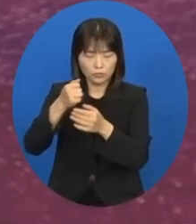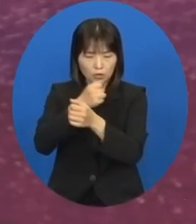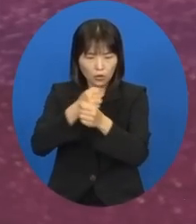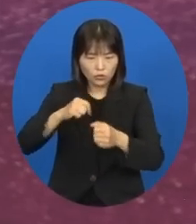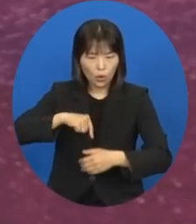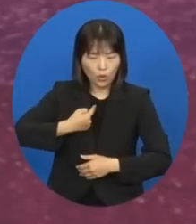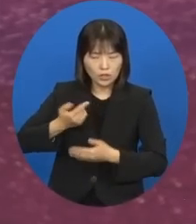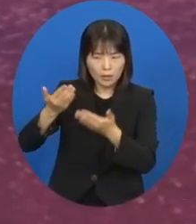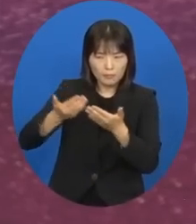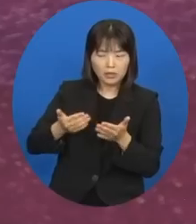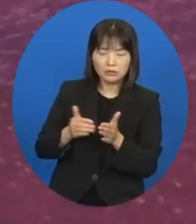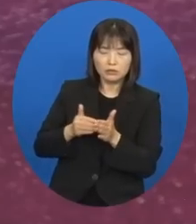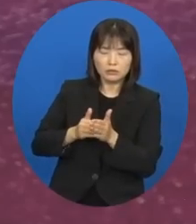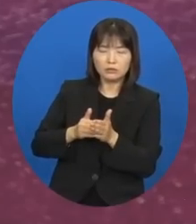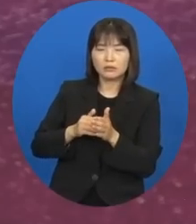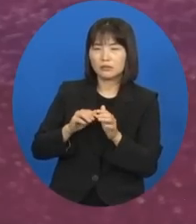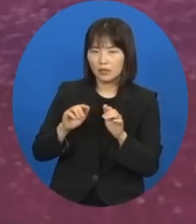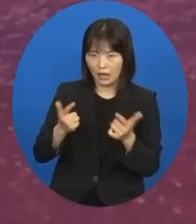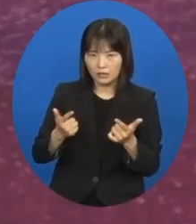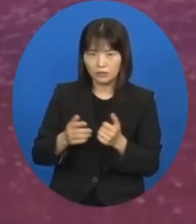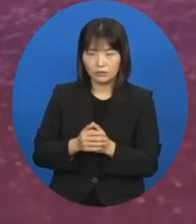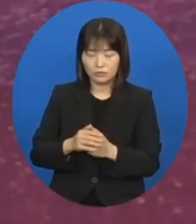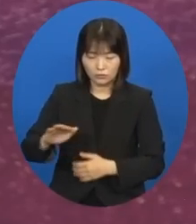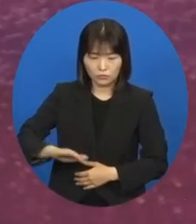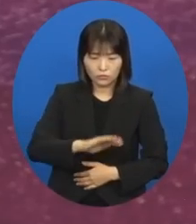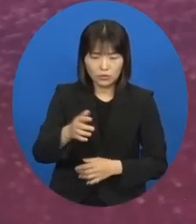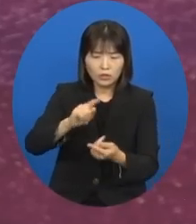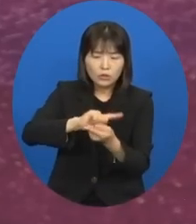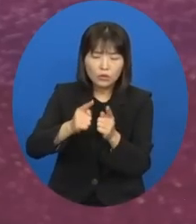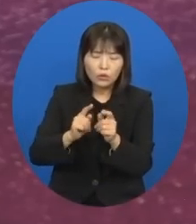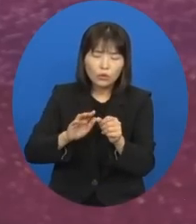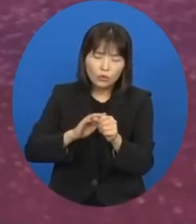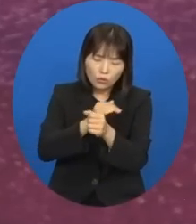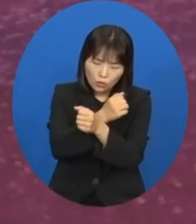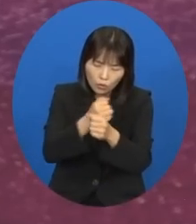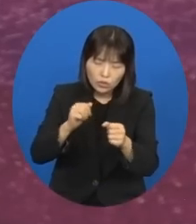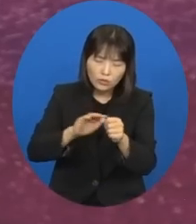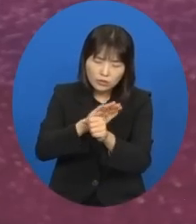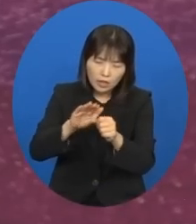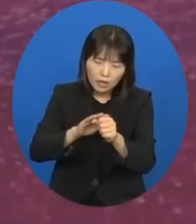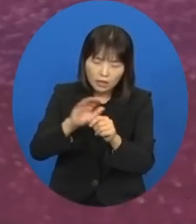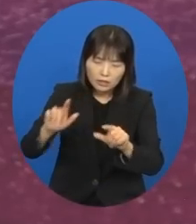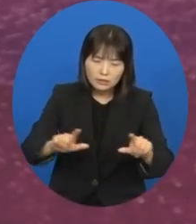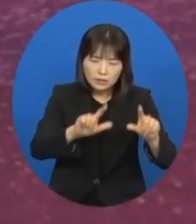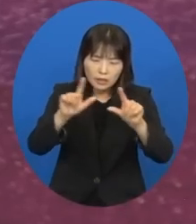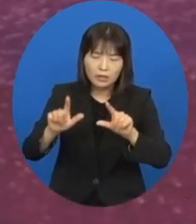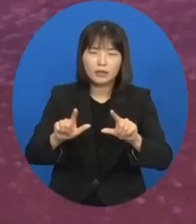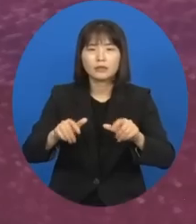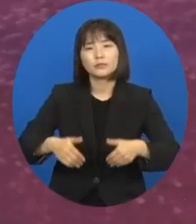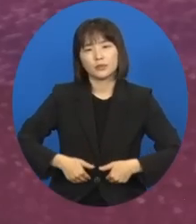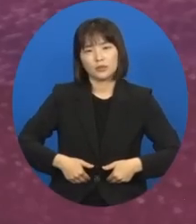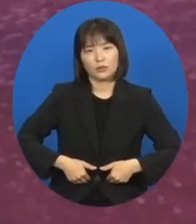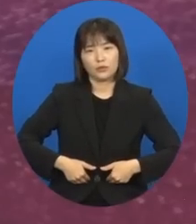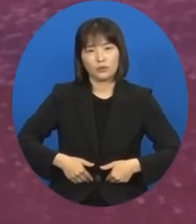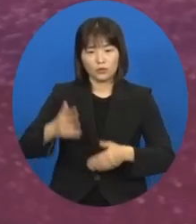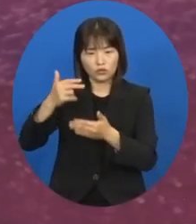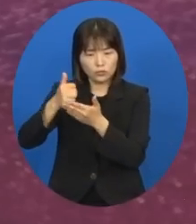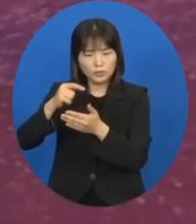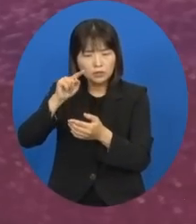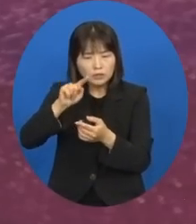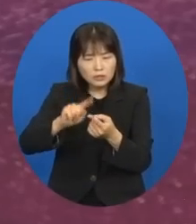혼자만 받는 것이 아니고 우리가 서로 용서하고 사랑하는 삶을 살아야 된다는 거예요 주님이 꼭 그것을